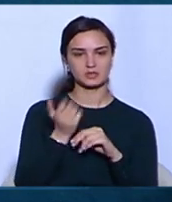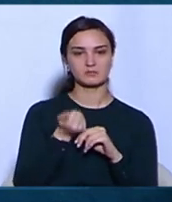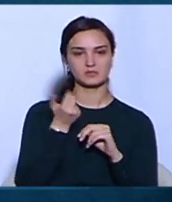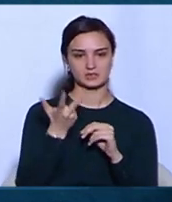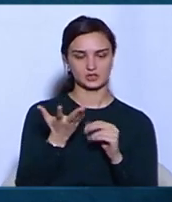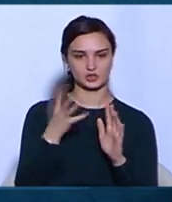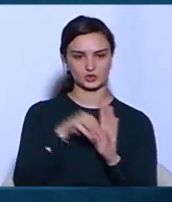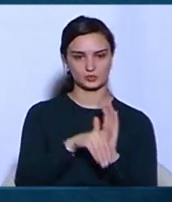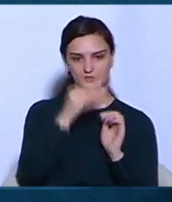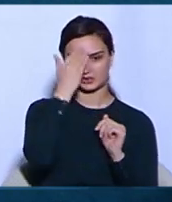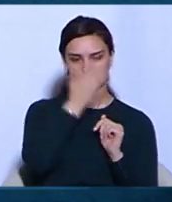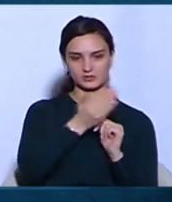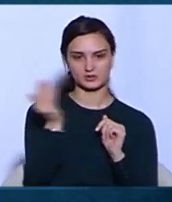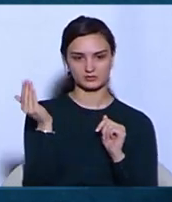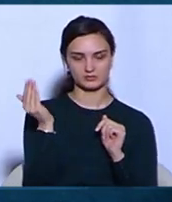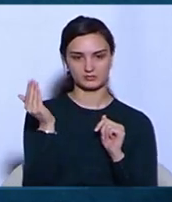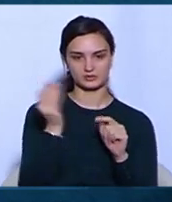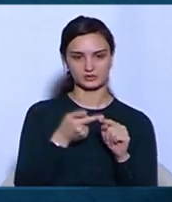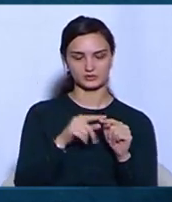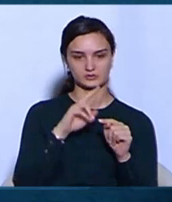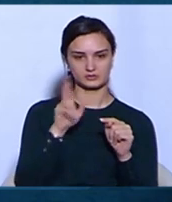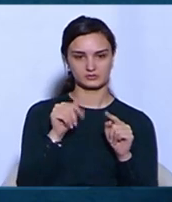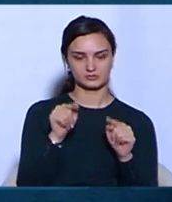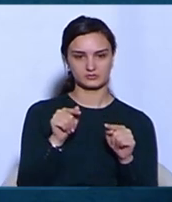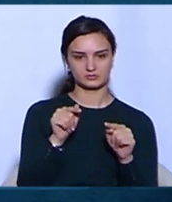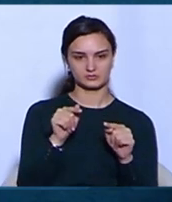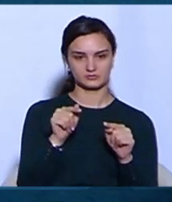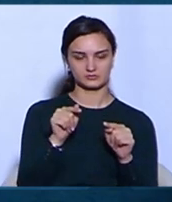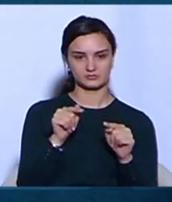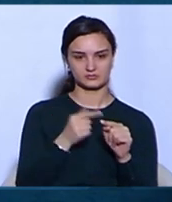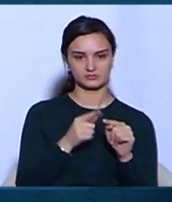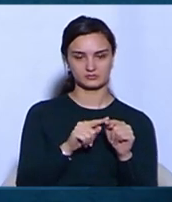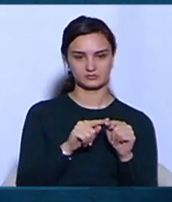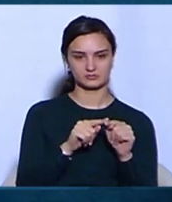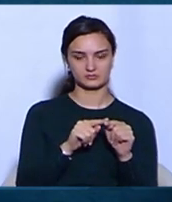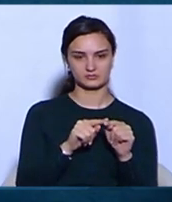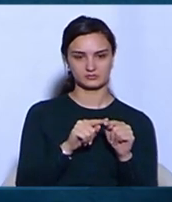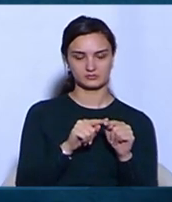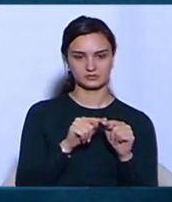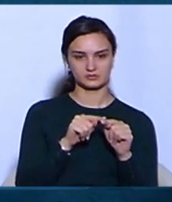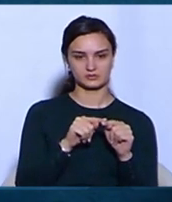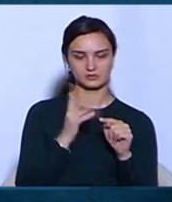რამდენად ჩართულია საზოგადოებაში და სპეციალური კლასიფიკაცია, რომელიც არის